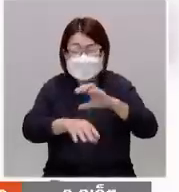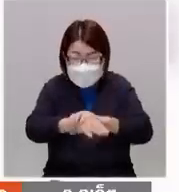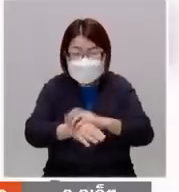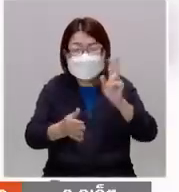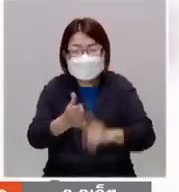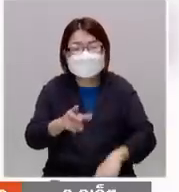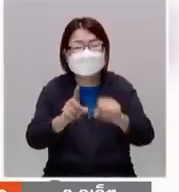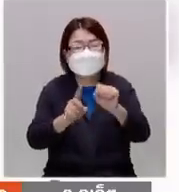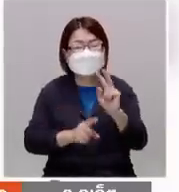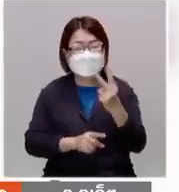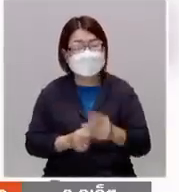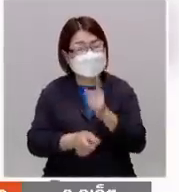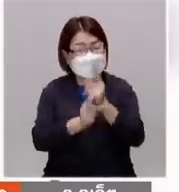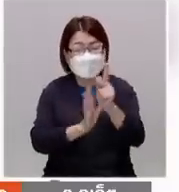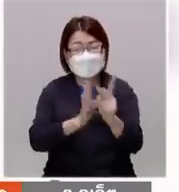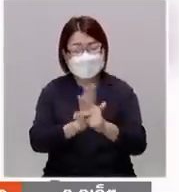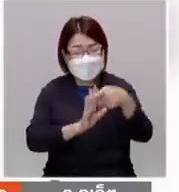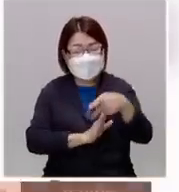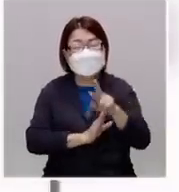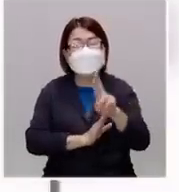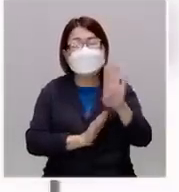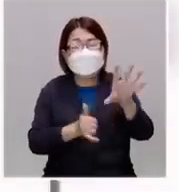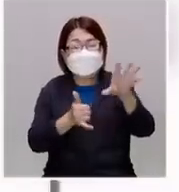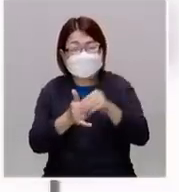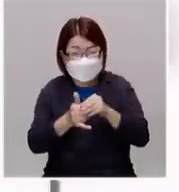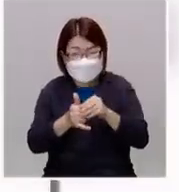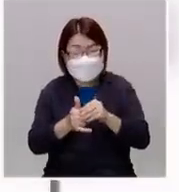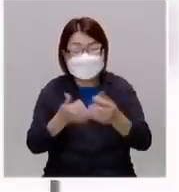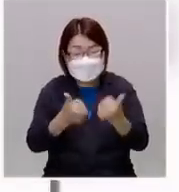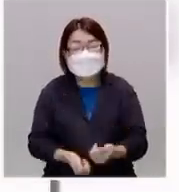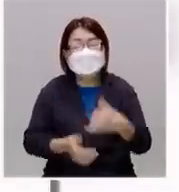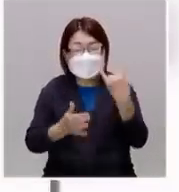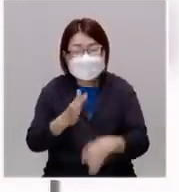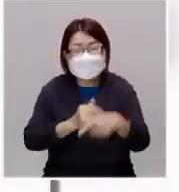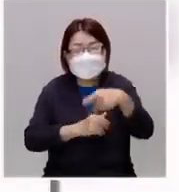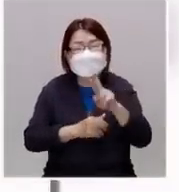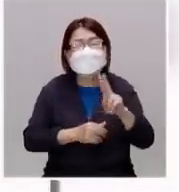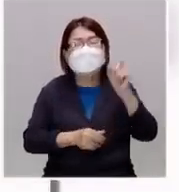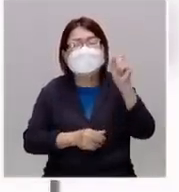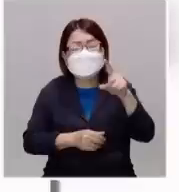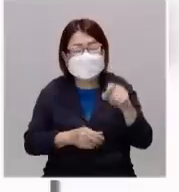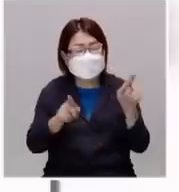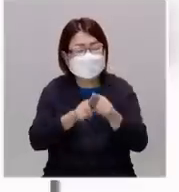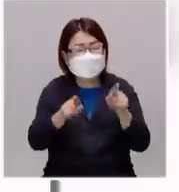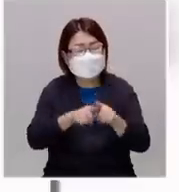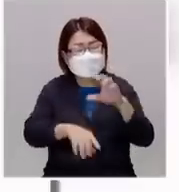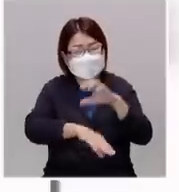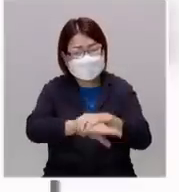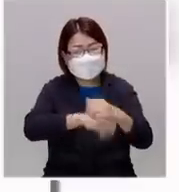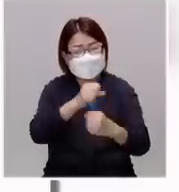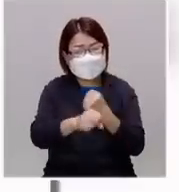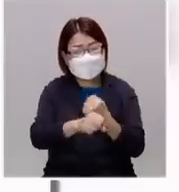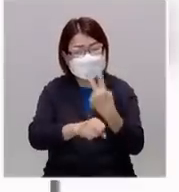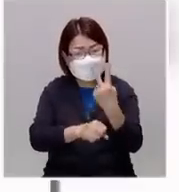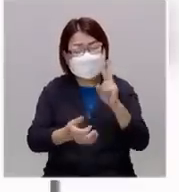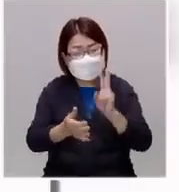โรคติดต่อนะคะแล้วอาจได้รับโทษตามพรก.ฉุกเฉินระวางโทษจำคุกไม่เกิน2ปีหรือปรับไม่เกิน 40,000 บา